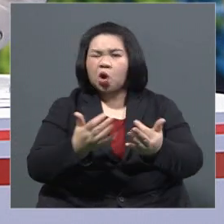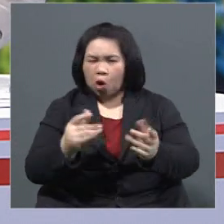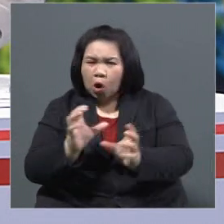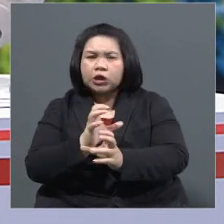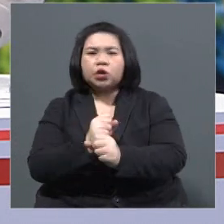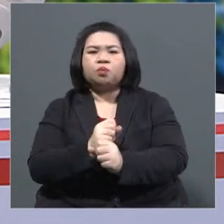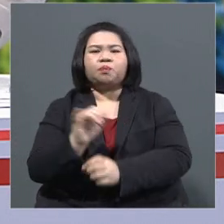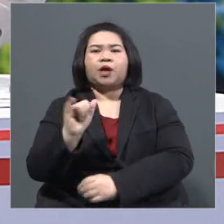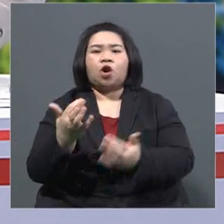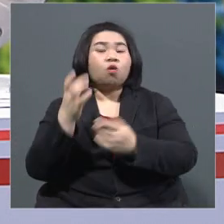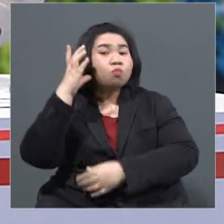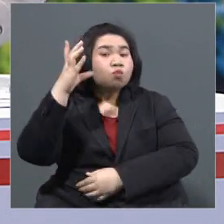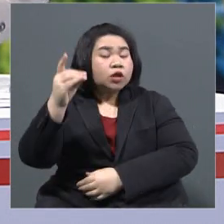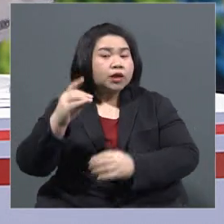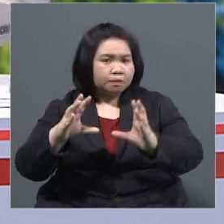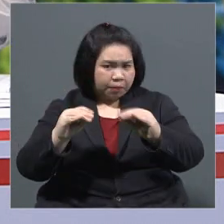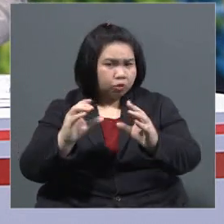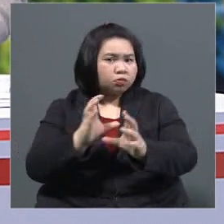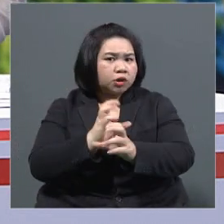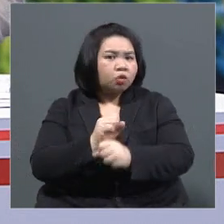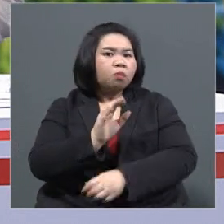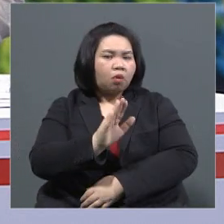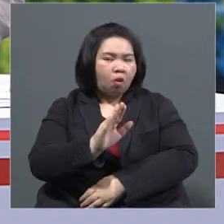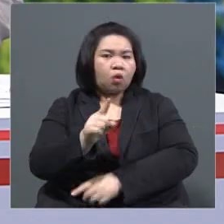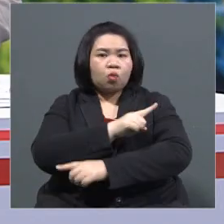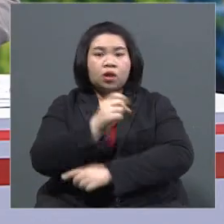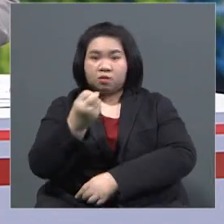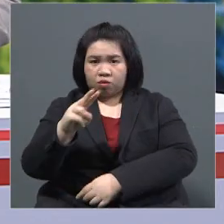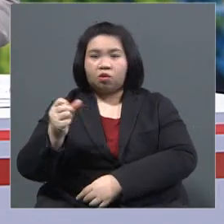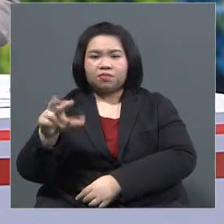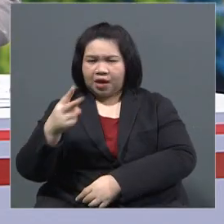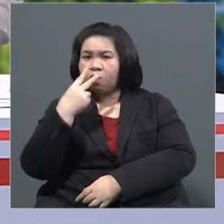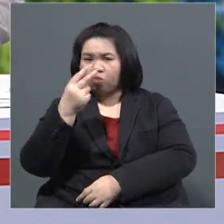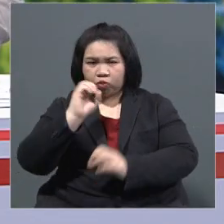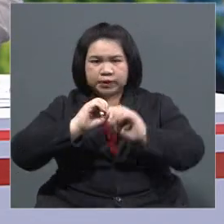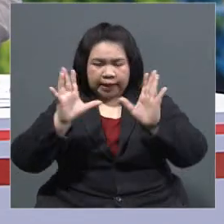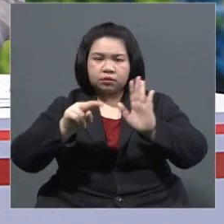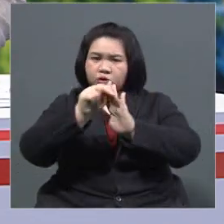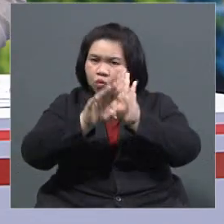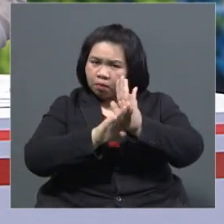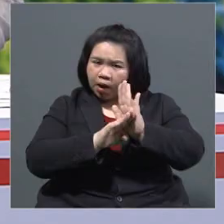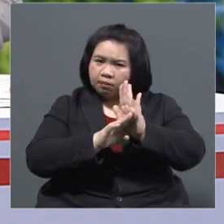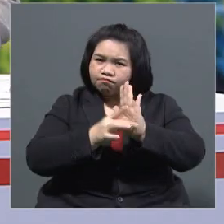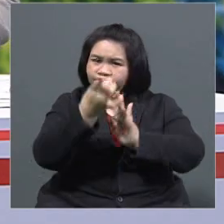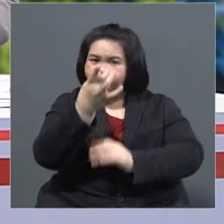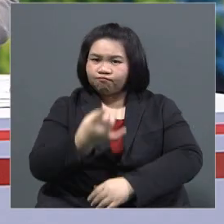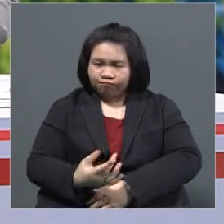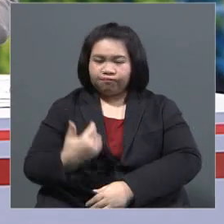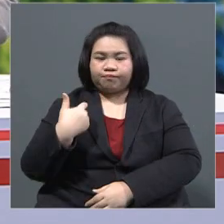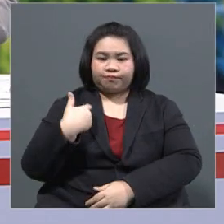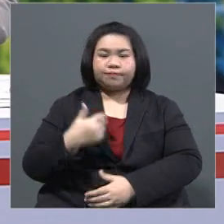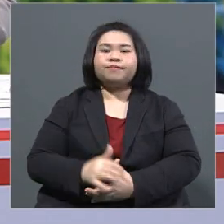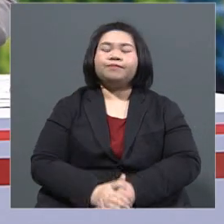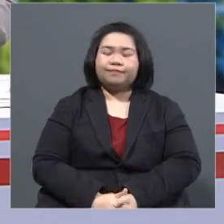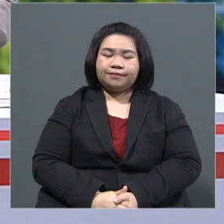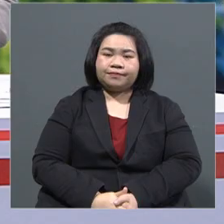คุยกันวันพรุ่งนี้เป็นรมนพิเศษแล้วก็ 1213นั่นแหละเราก็จะได้เห็นนโยบายที่แท้จริงของรัฐบาลแพทองทาน 1นั่นเองแต่